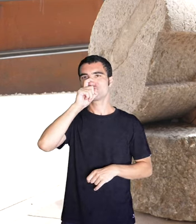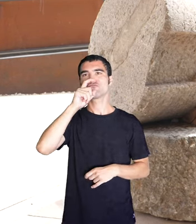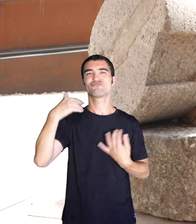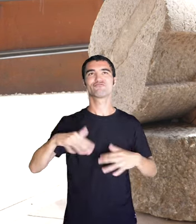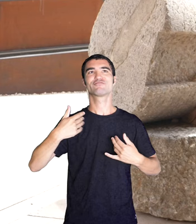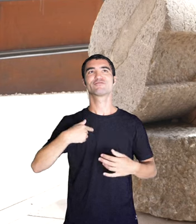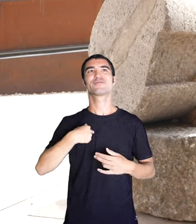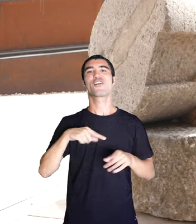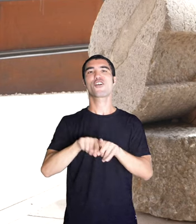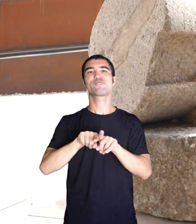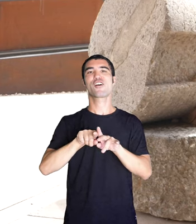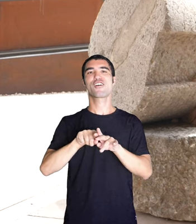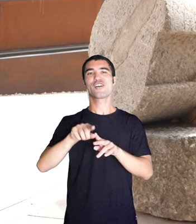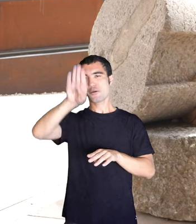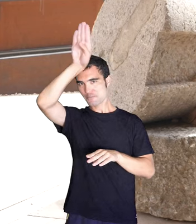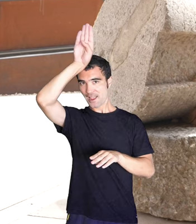ja li dèiem el conclave.